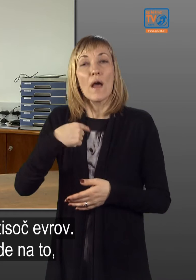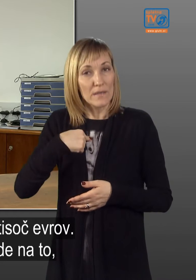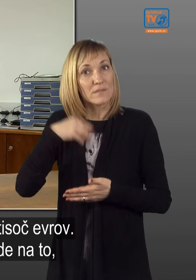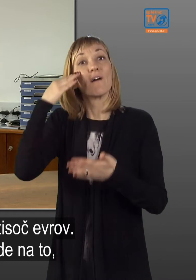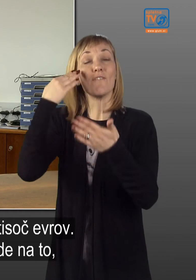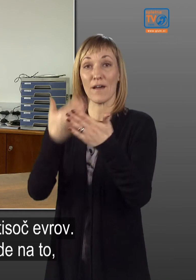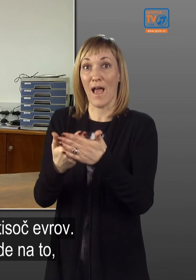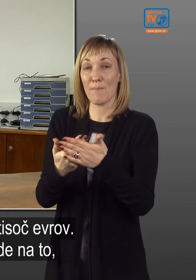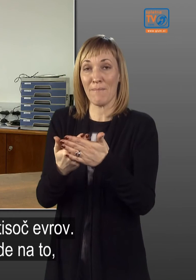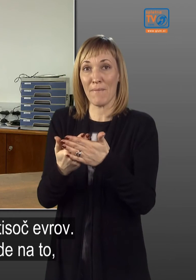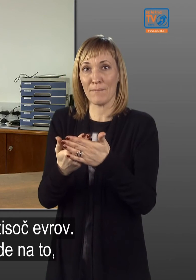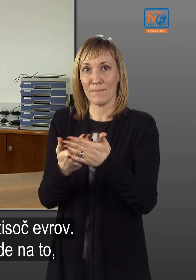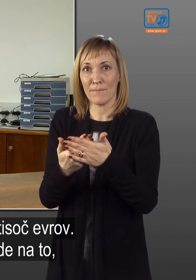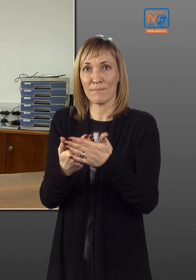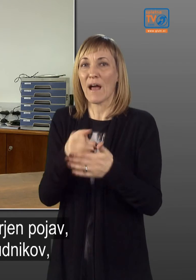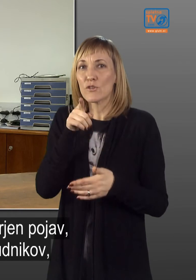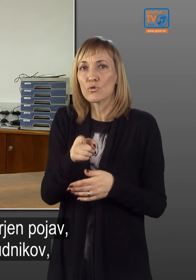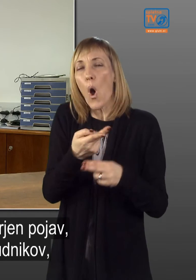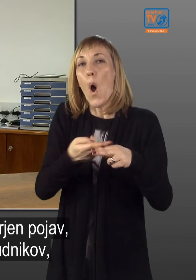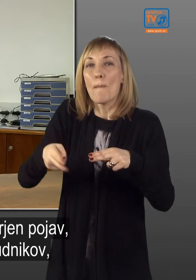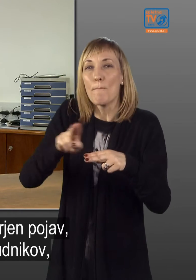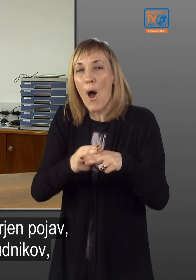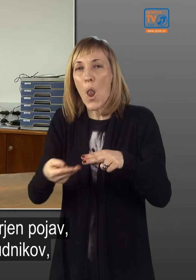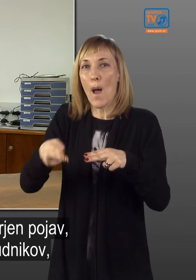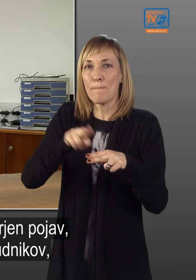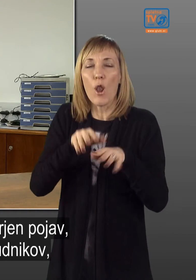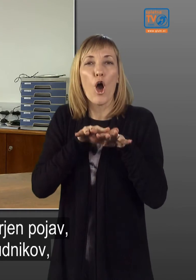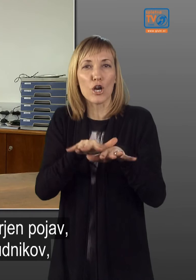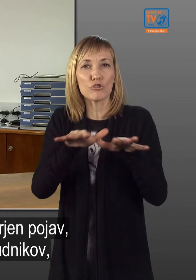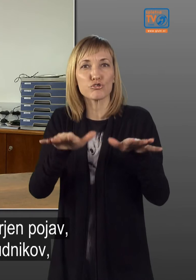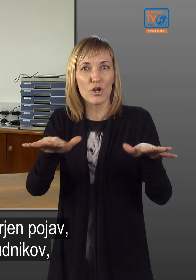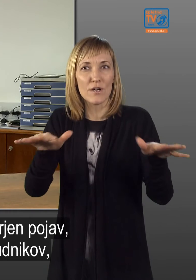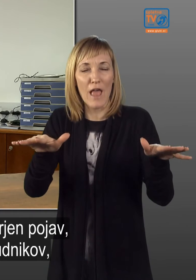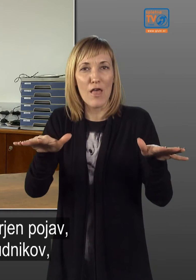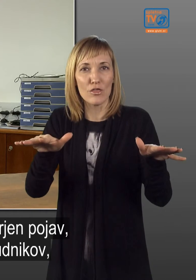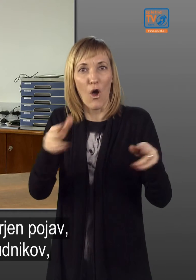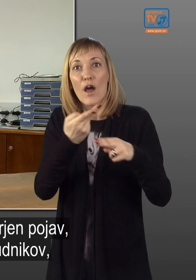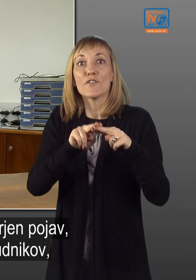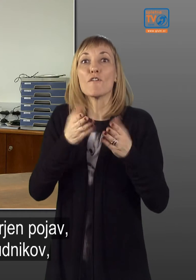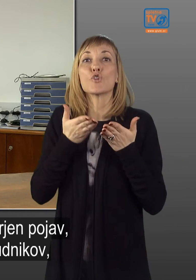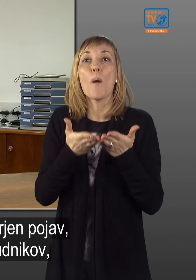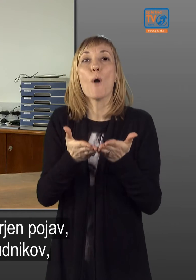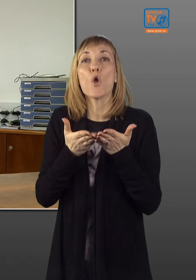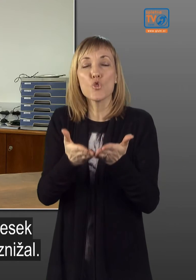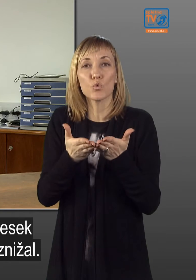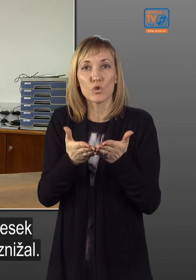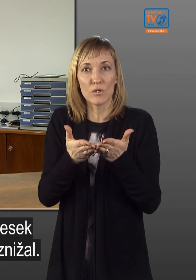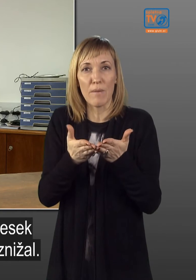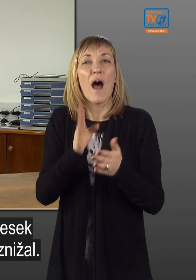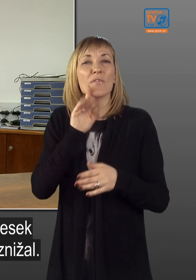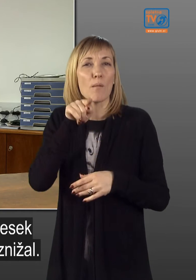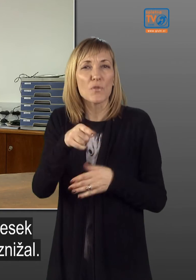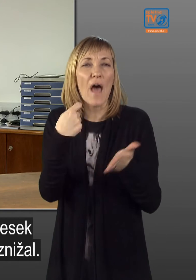Jaz verjamem, da glede na to, da je to vedno bolj razširjen pojav, da je vedno več ponudnikov, da bo tudi